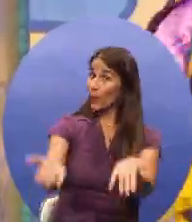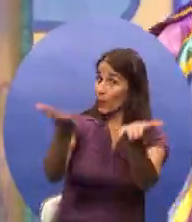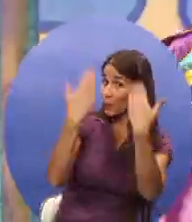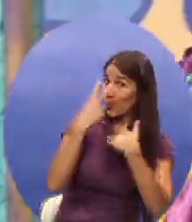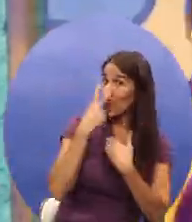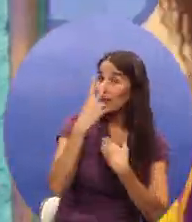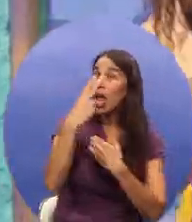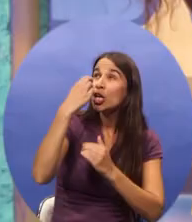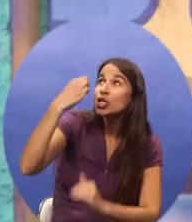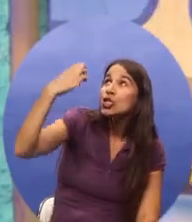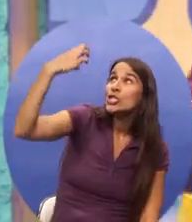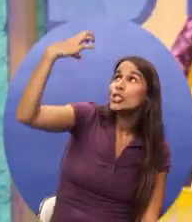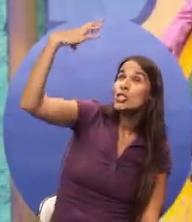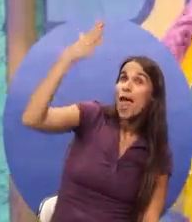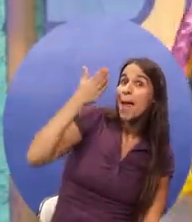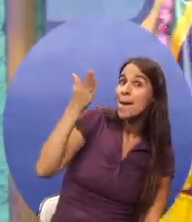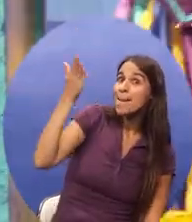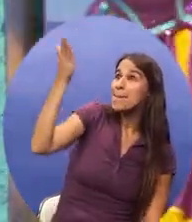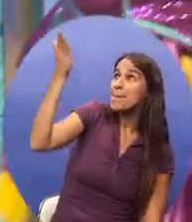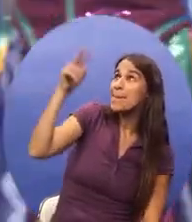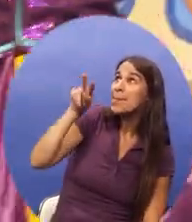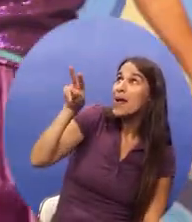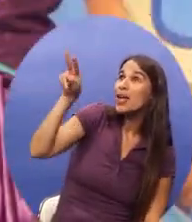בוא ותראה את השמש במרום